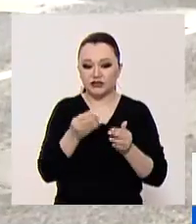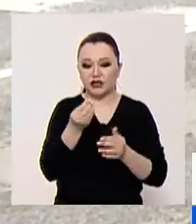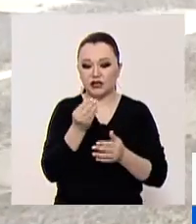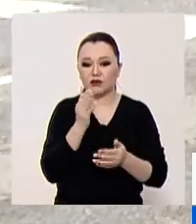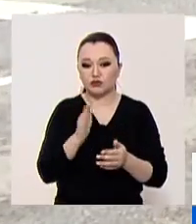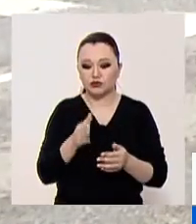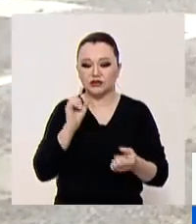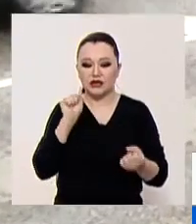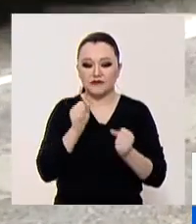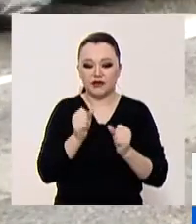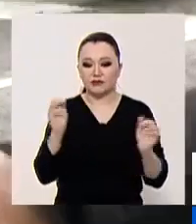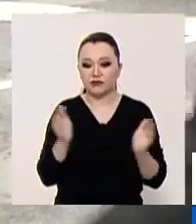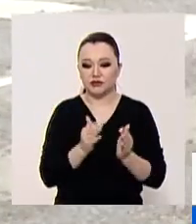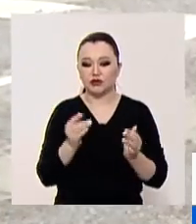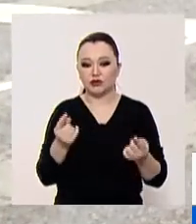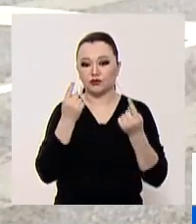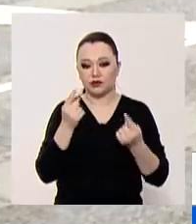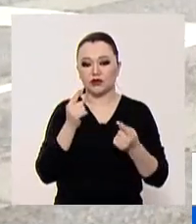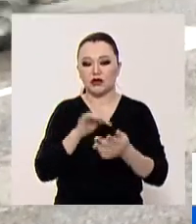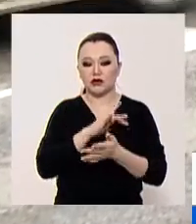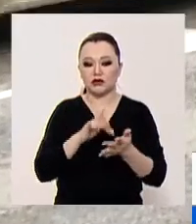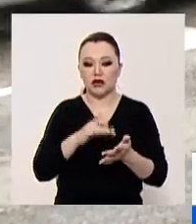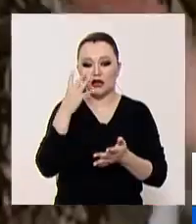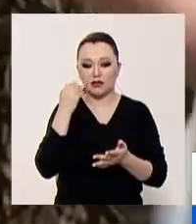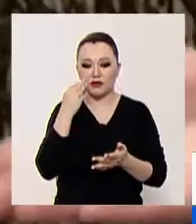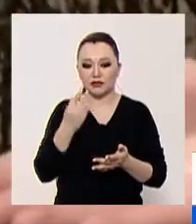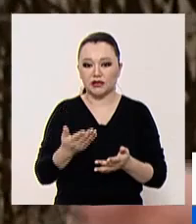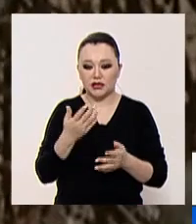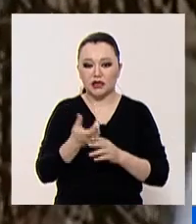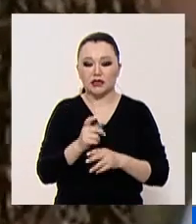уменьшит давление на эти крупные города, ну, в том числе и на Алматы. Там.